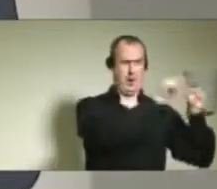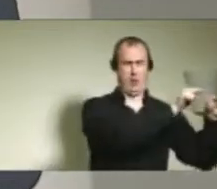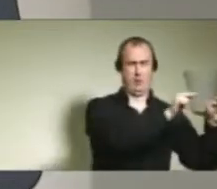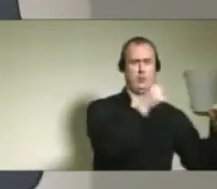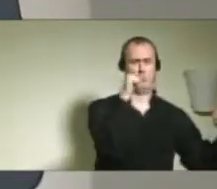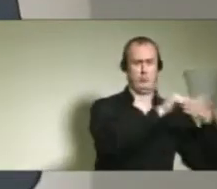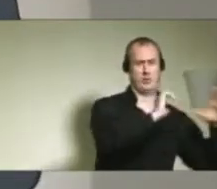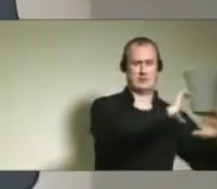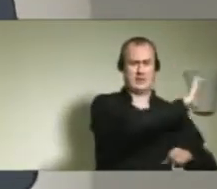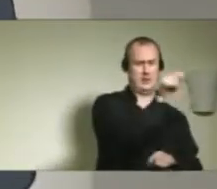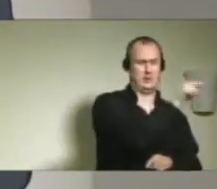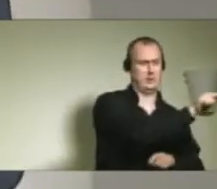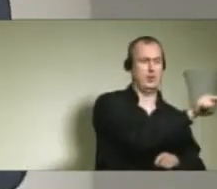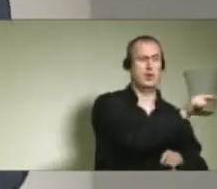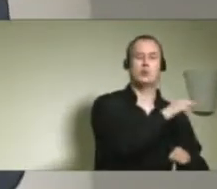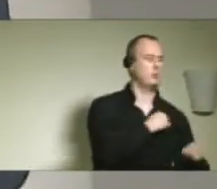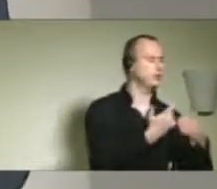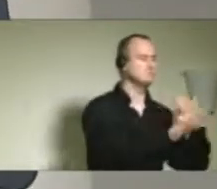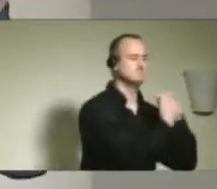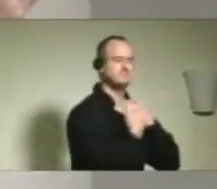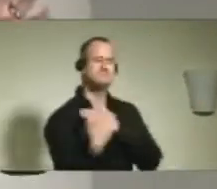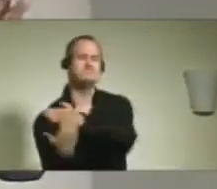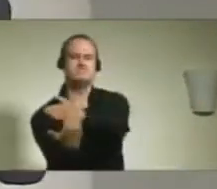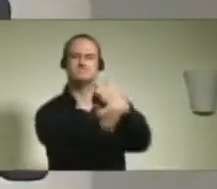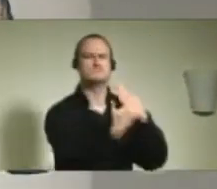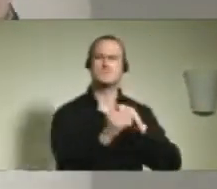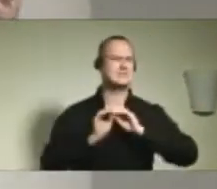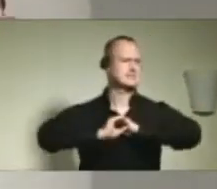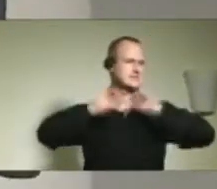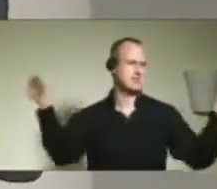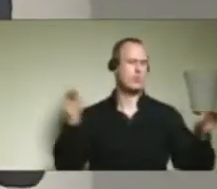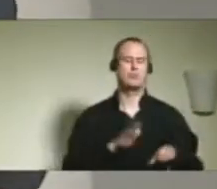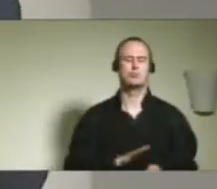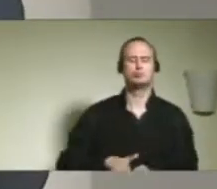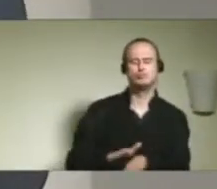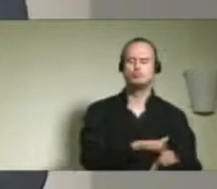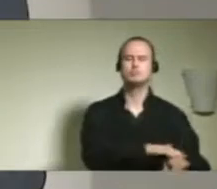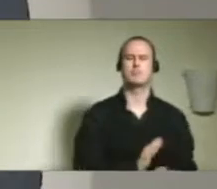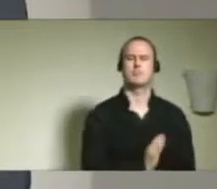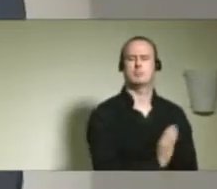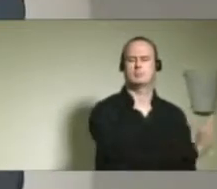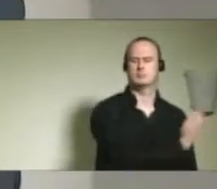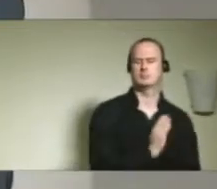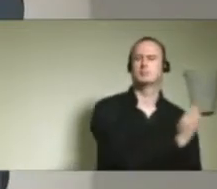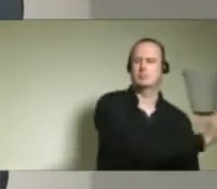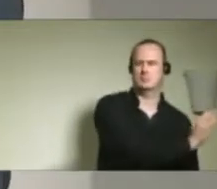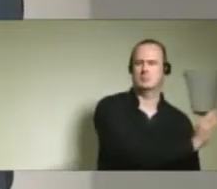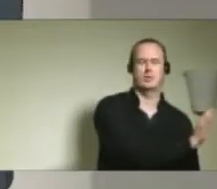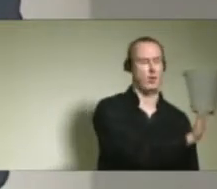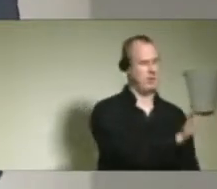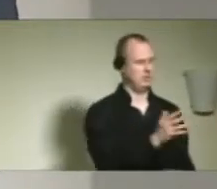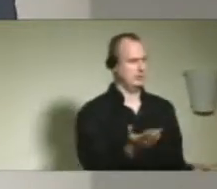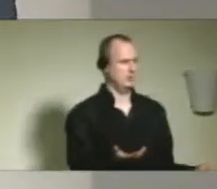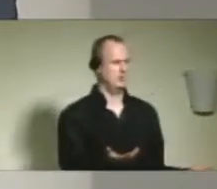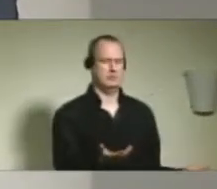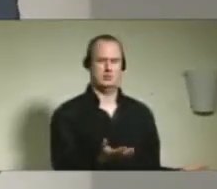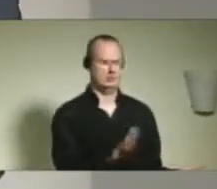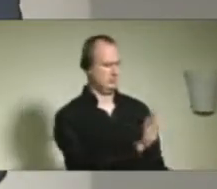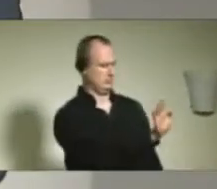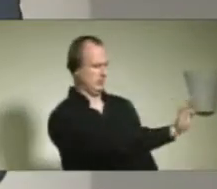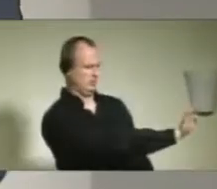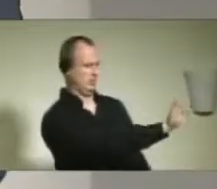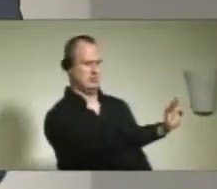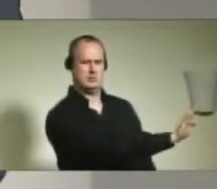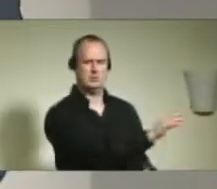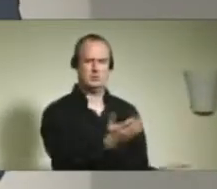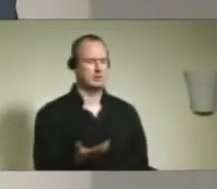aucune consultation avec personne, des consultations privées. Donc là, pour les municipalités,